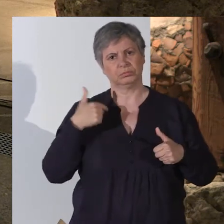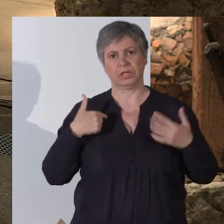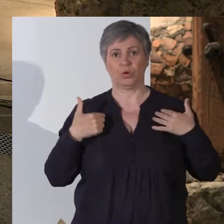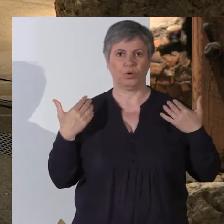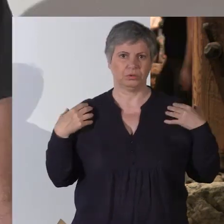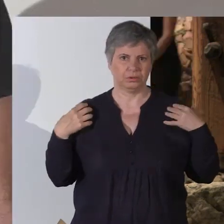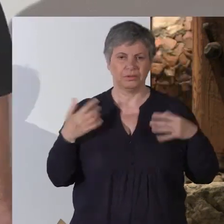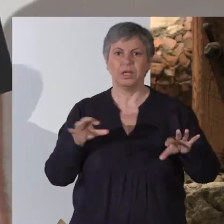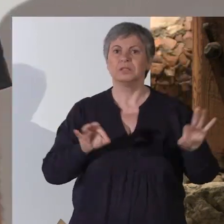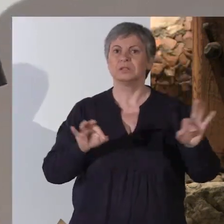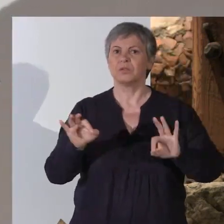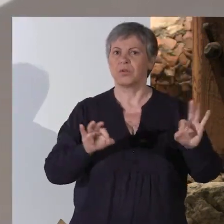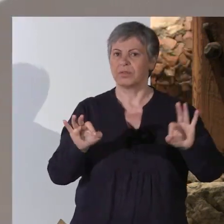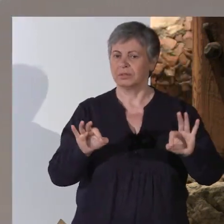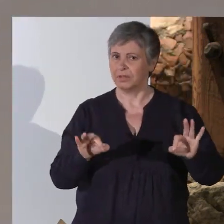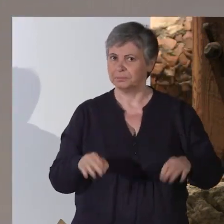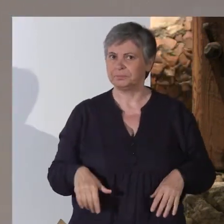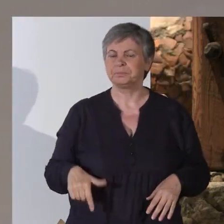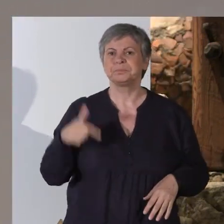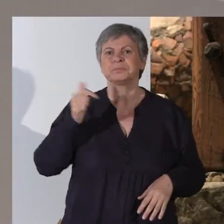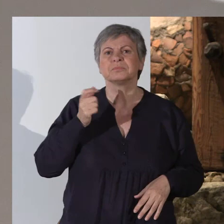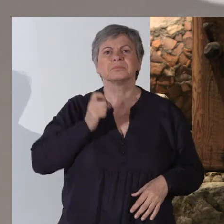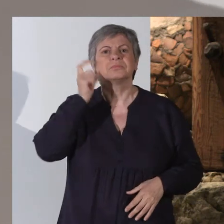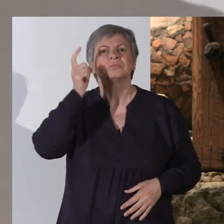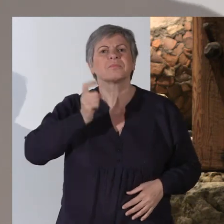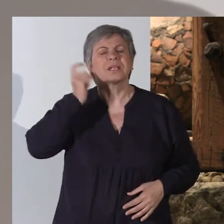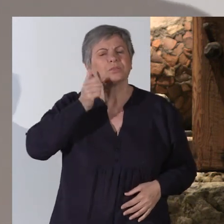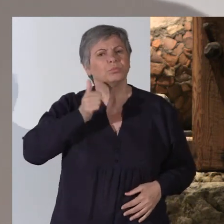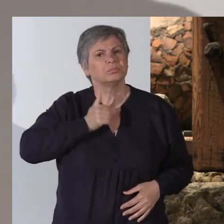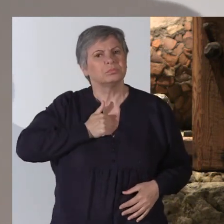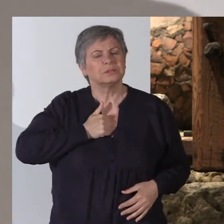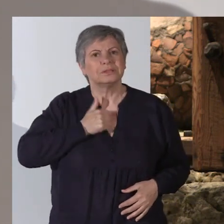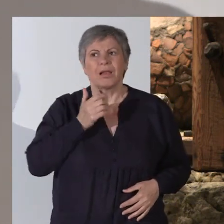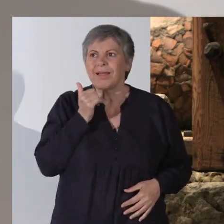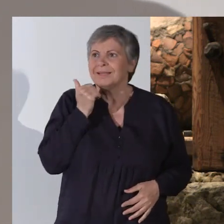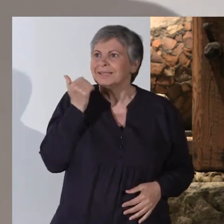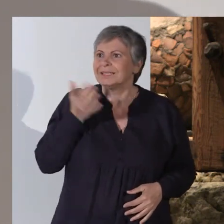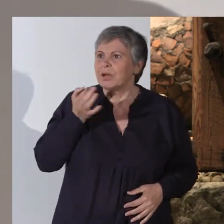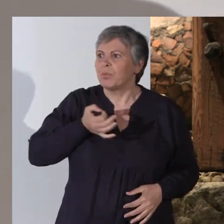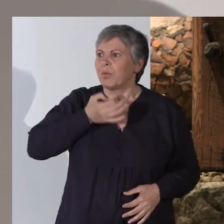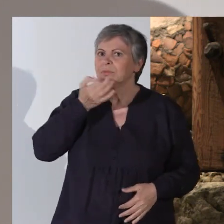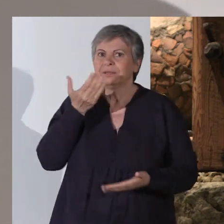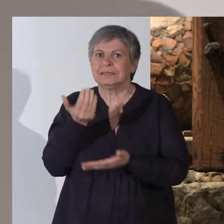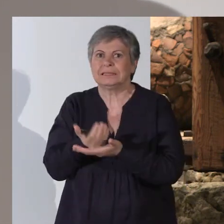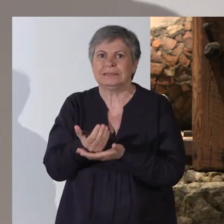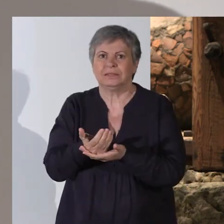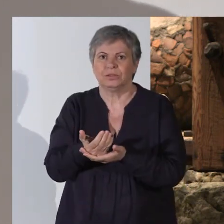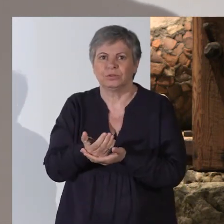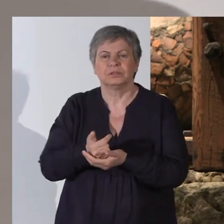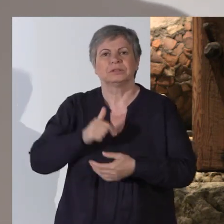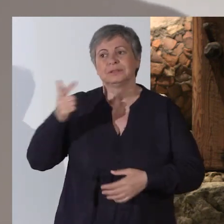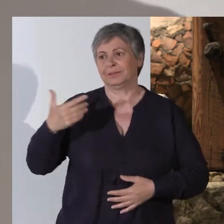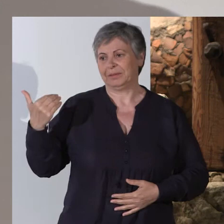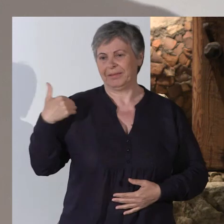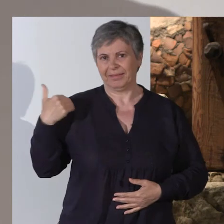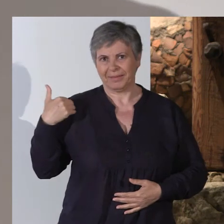το οποίο ήτανε κάτι που εγώ το σκεφτόμουν ούτως ή άλλως μόνος μου αλλά νομίζω ότι ντρεπόμουν πολύ να το ζητήσω οπότε ήρθε η πρόταση και